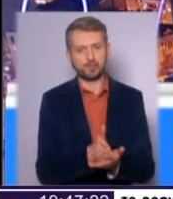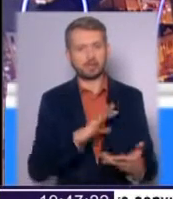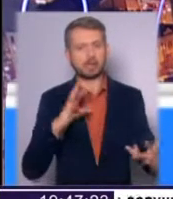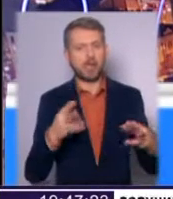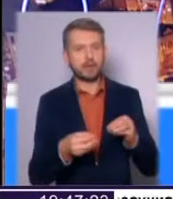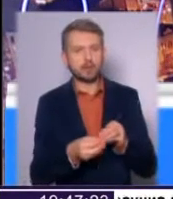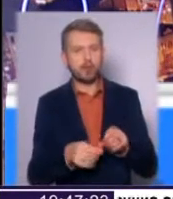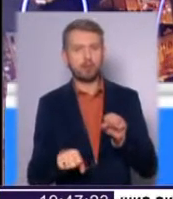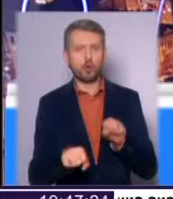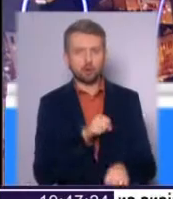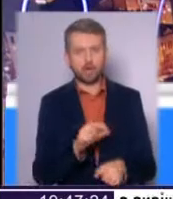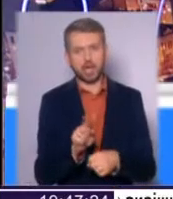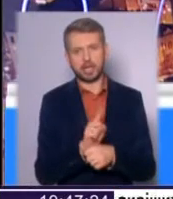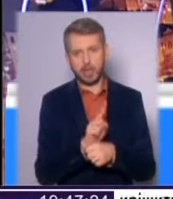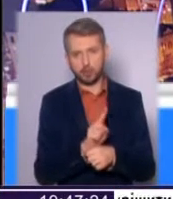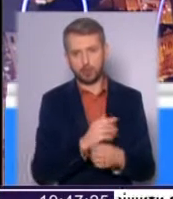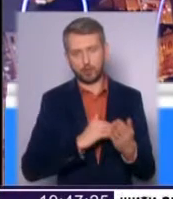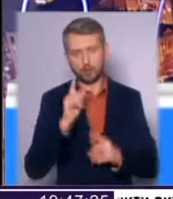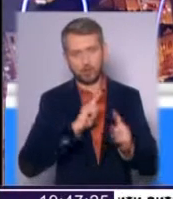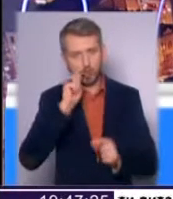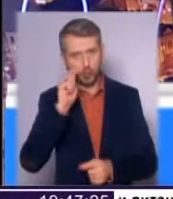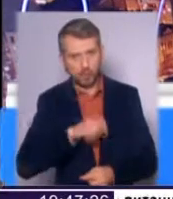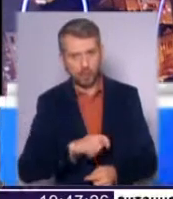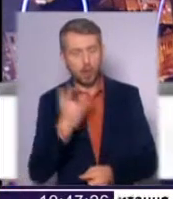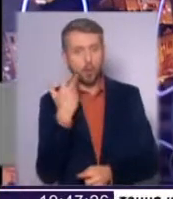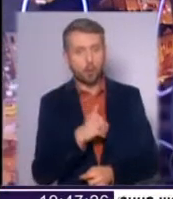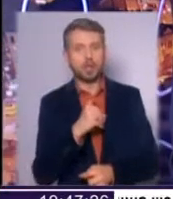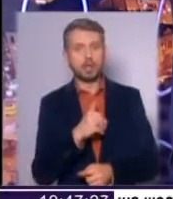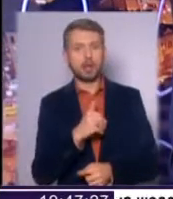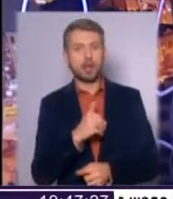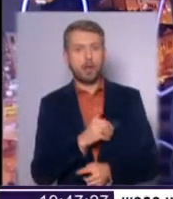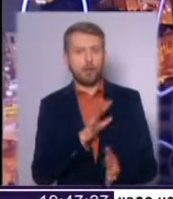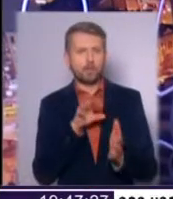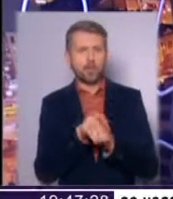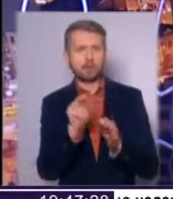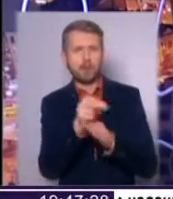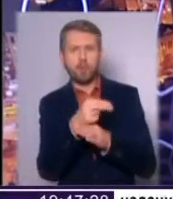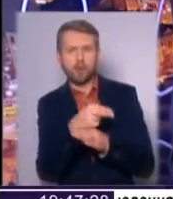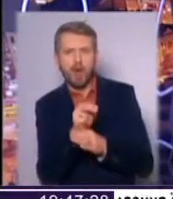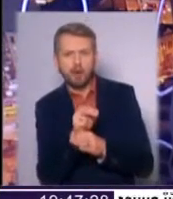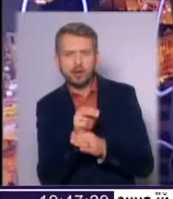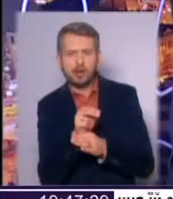наслідком порушення регламенту Верховної Ради України. Коли з голосу в нього вносяться поправки, коли